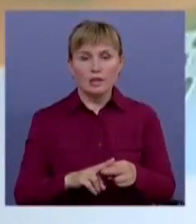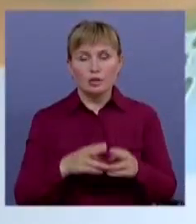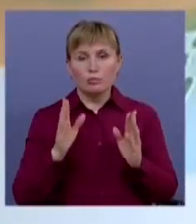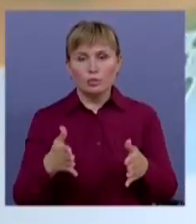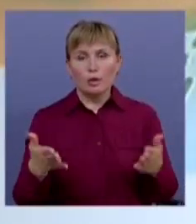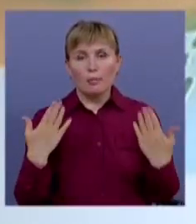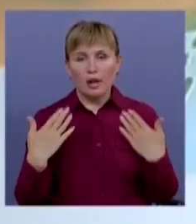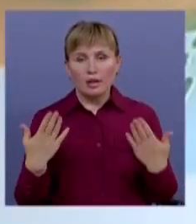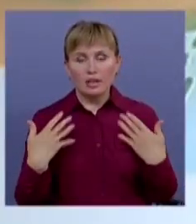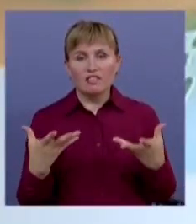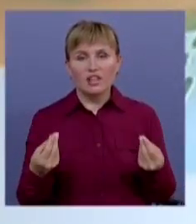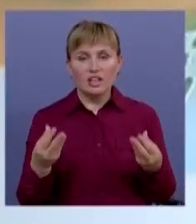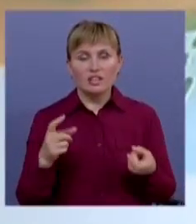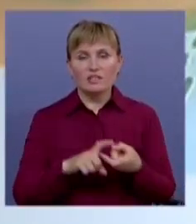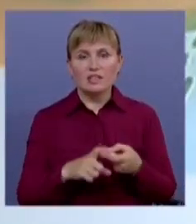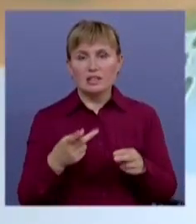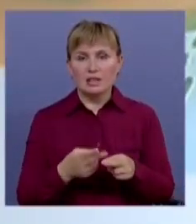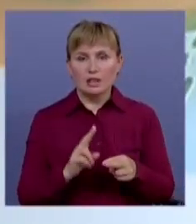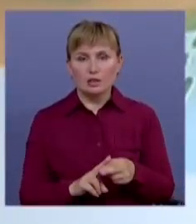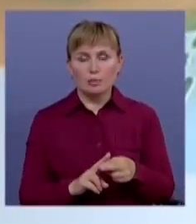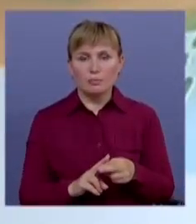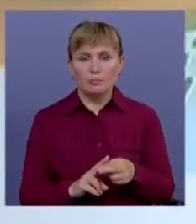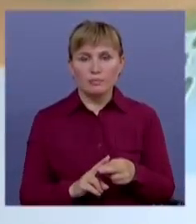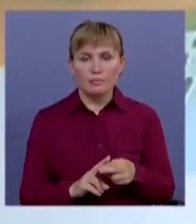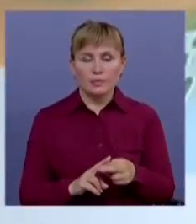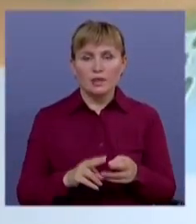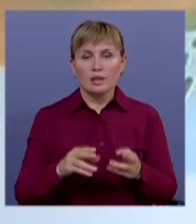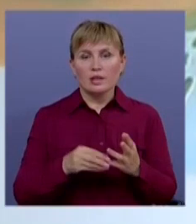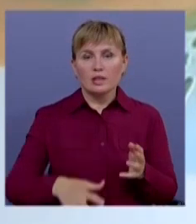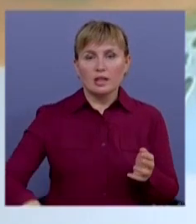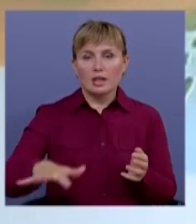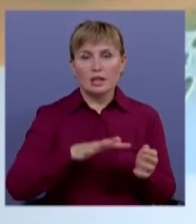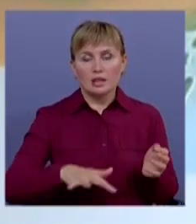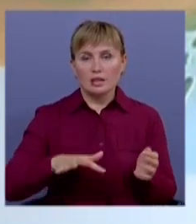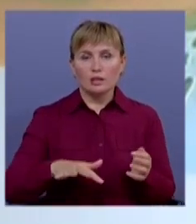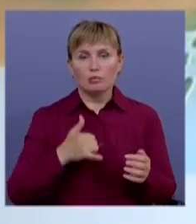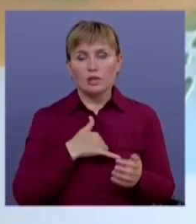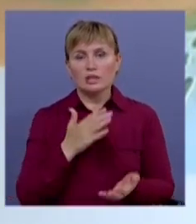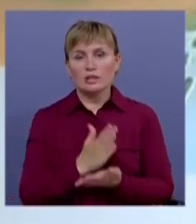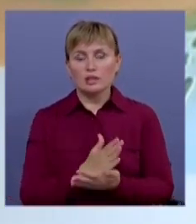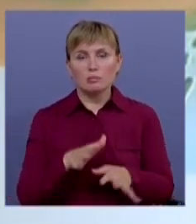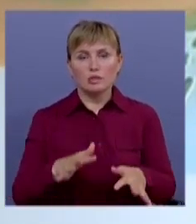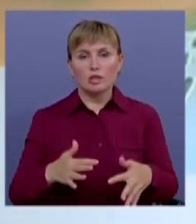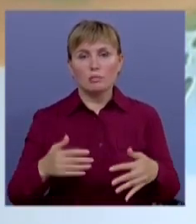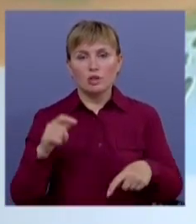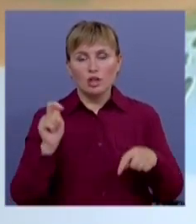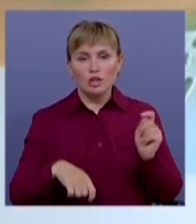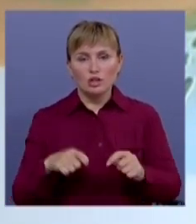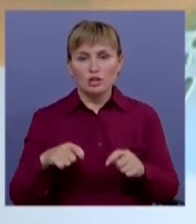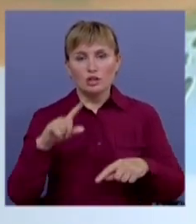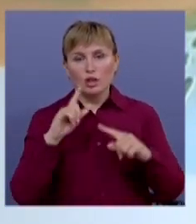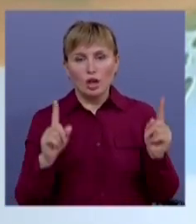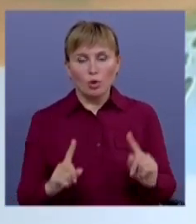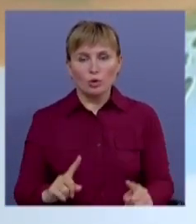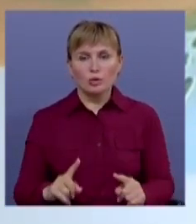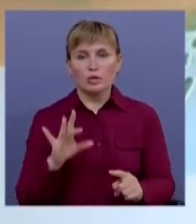будут прохладными влажными с чем на большей части территории страны у нас ожидается местами дожди с грозами шквалистым ветром